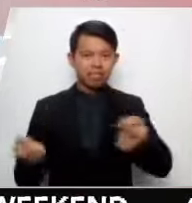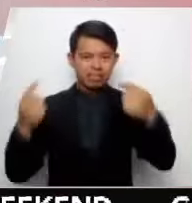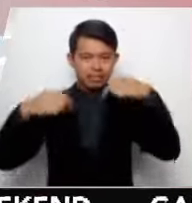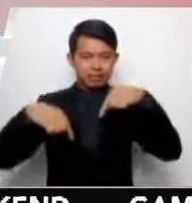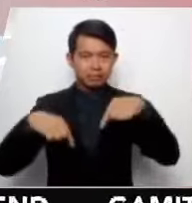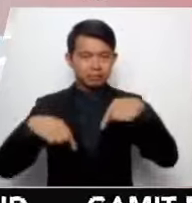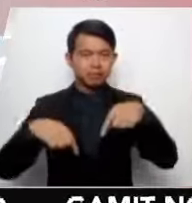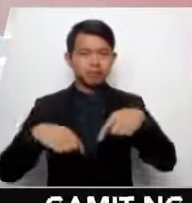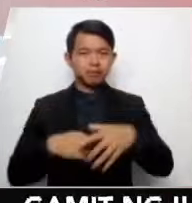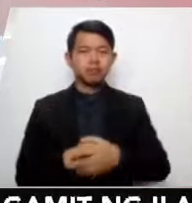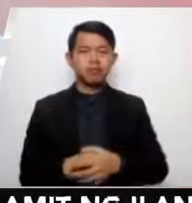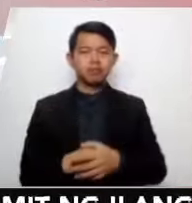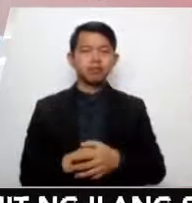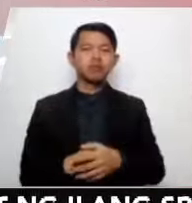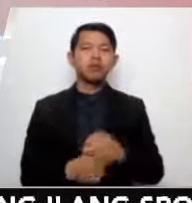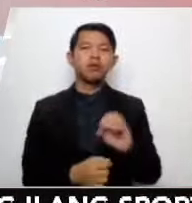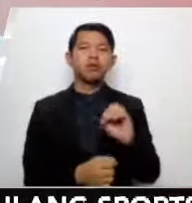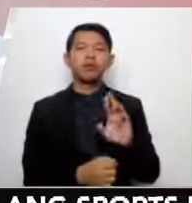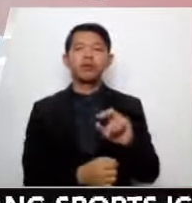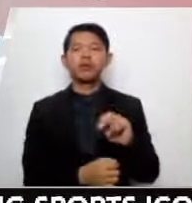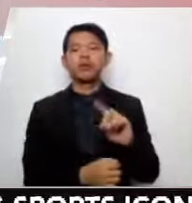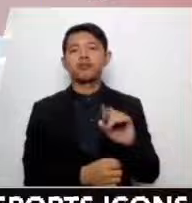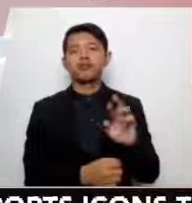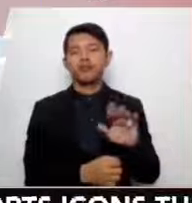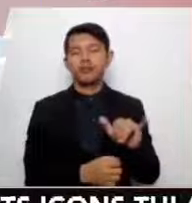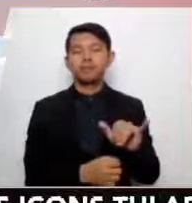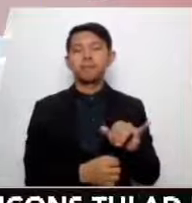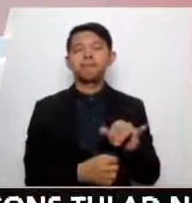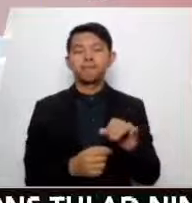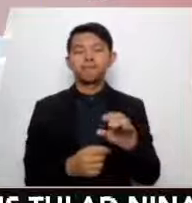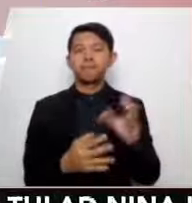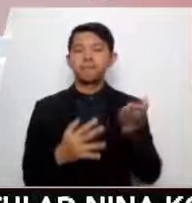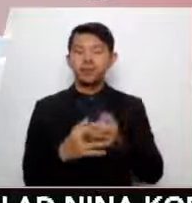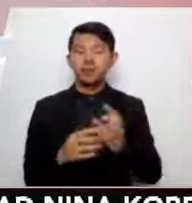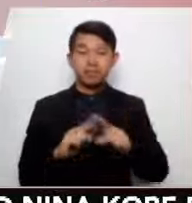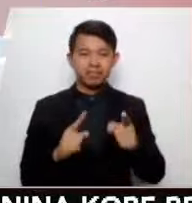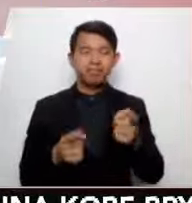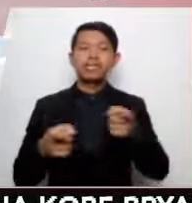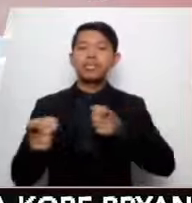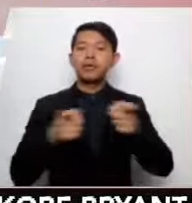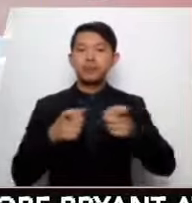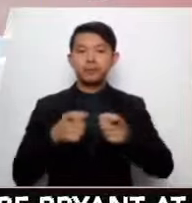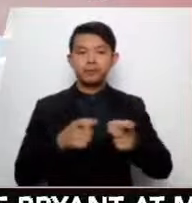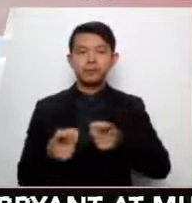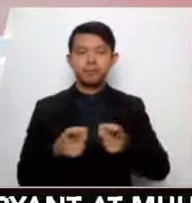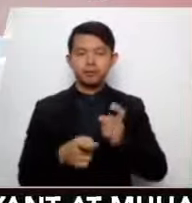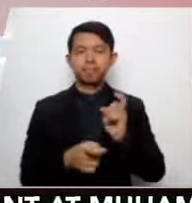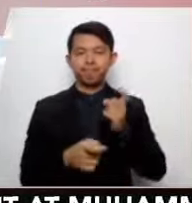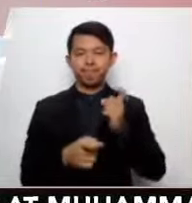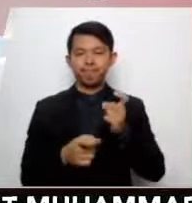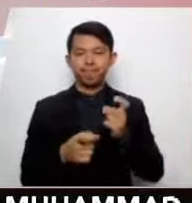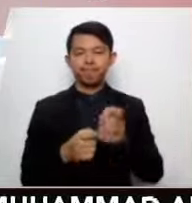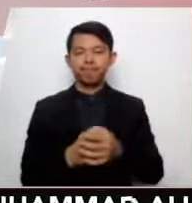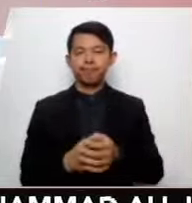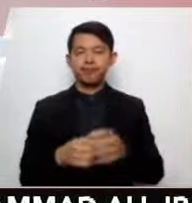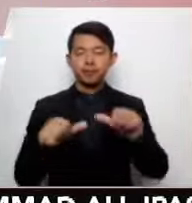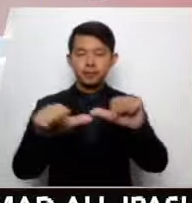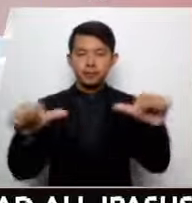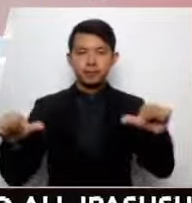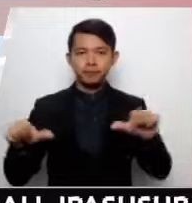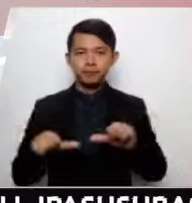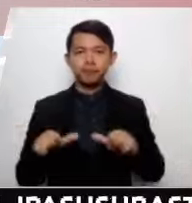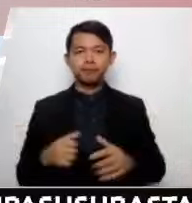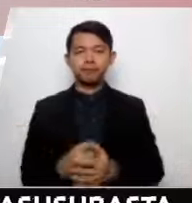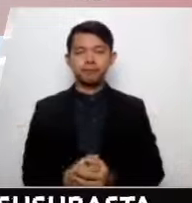ordinary case lang at nasarili Outbreak kasi na-contain naman agad yung ah particular na Area dahil Ano pa to